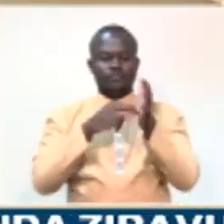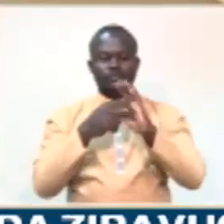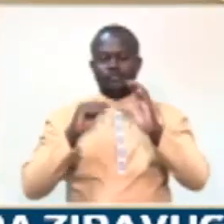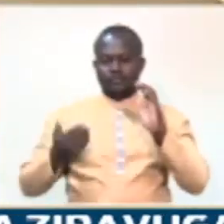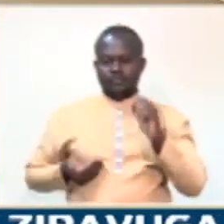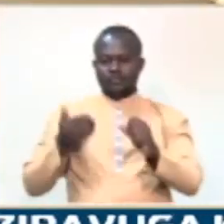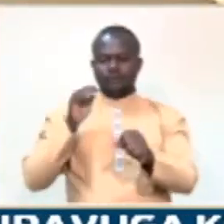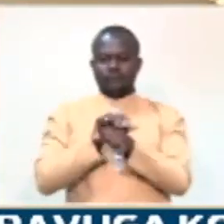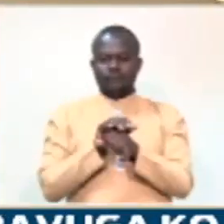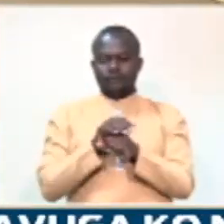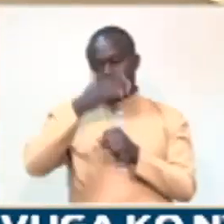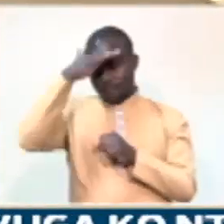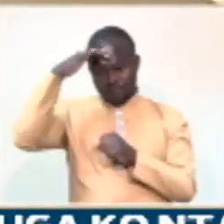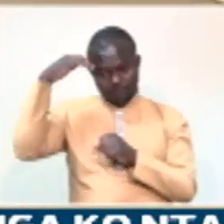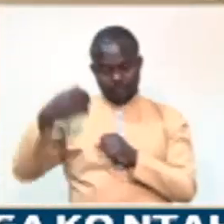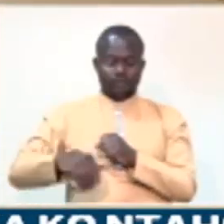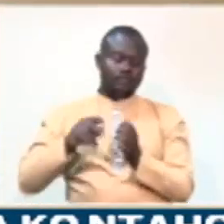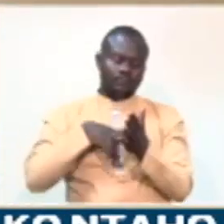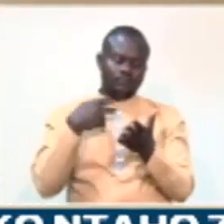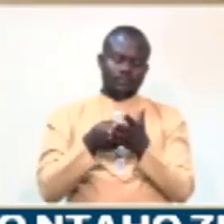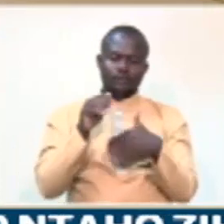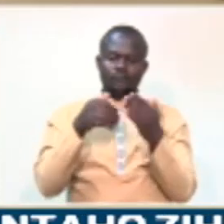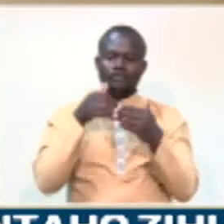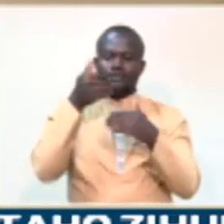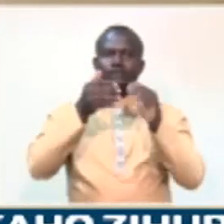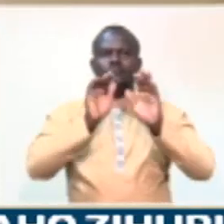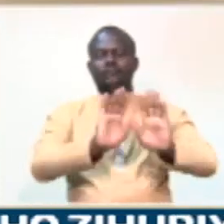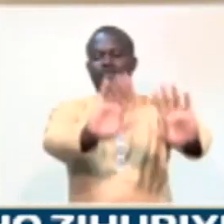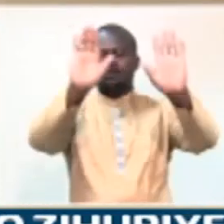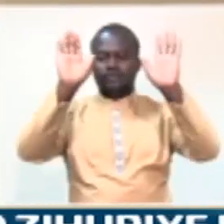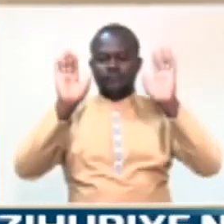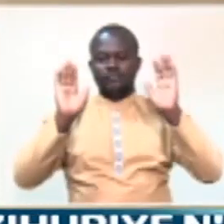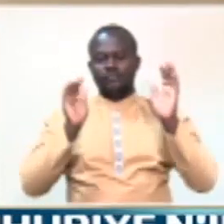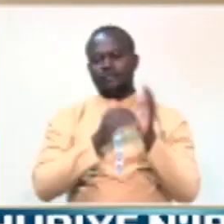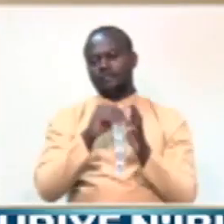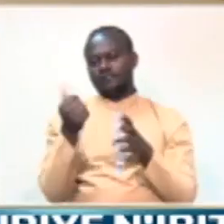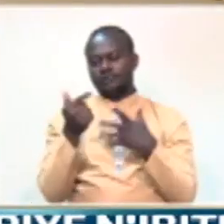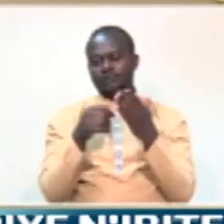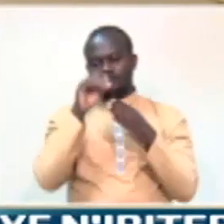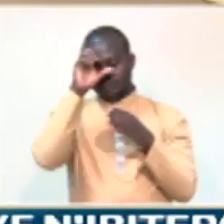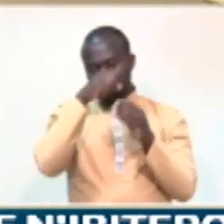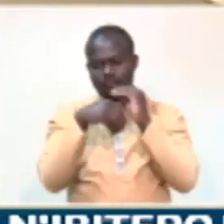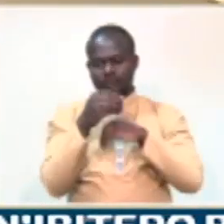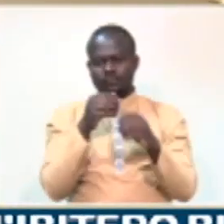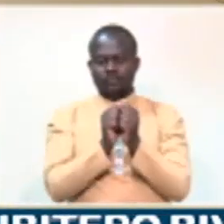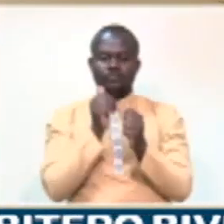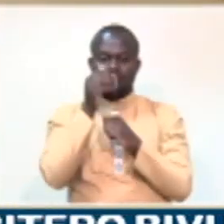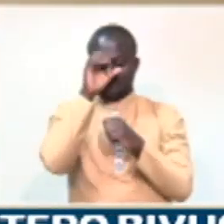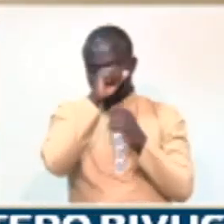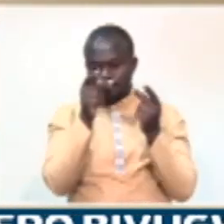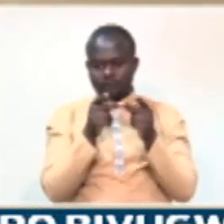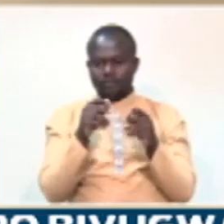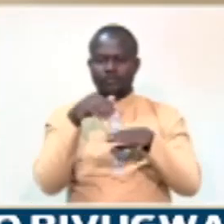benshi birabananira byamunanira akarekera iyo ibindi bikabura isoko bakaberwa aho